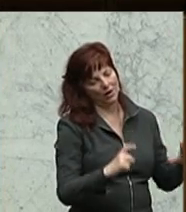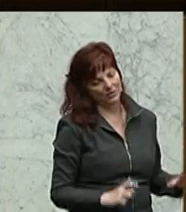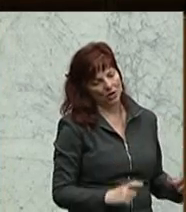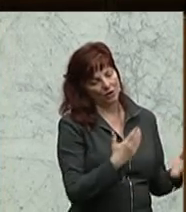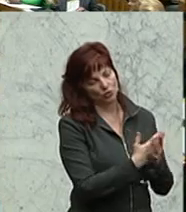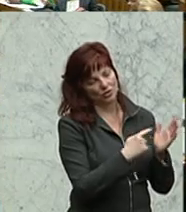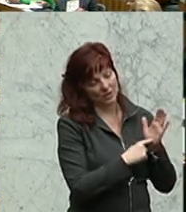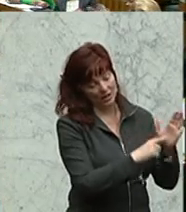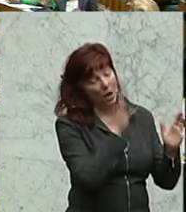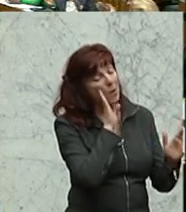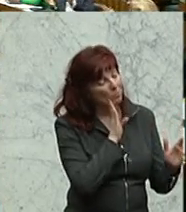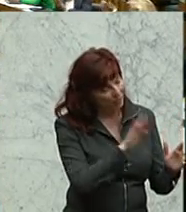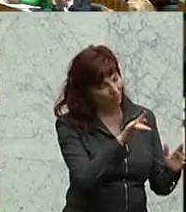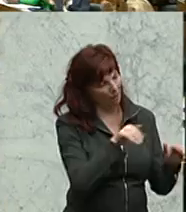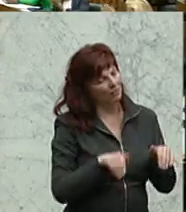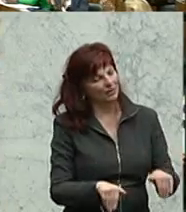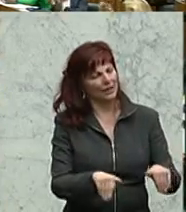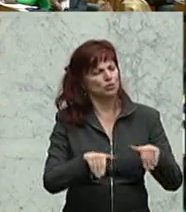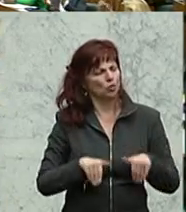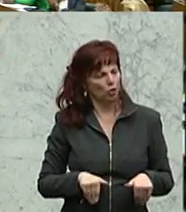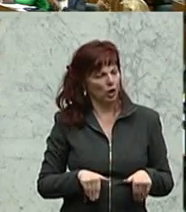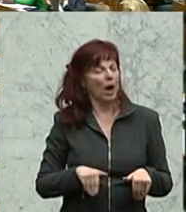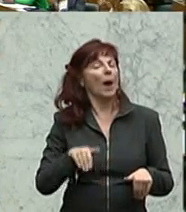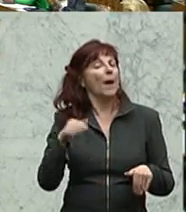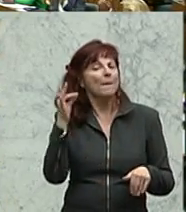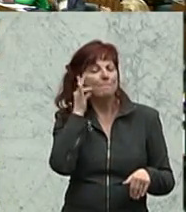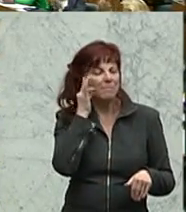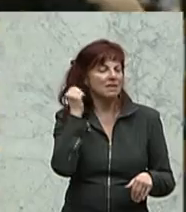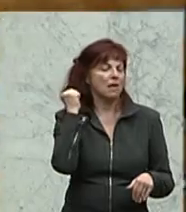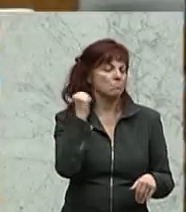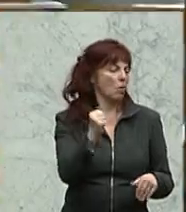Regierungsbank. Eine Reform des Umweltinformations.